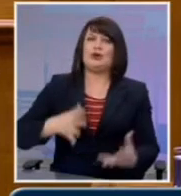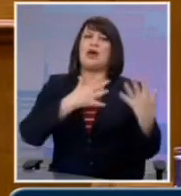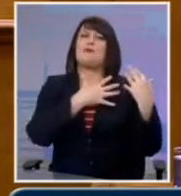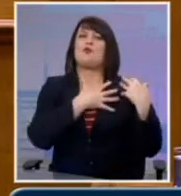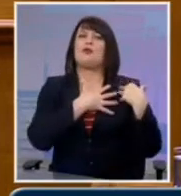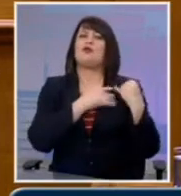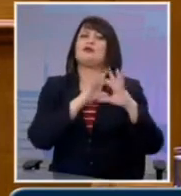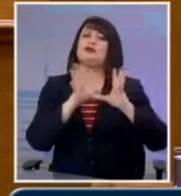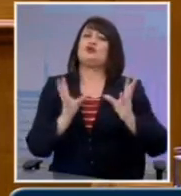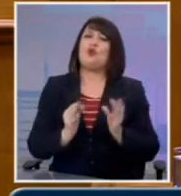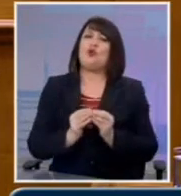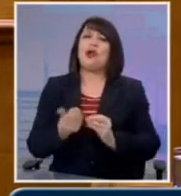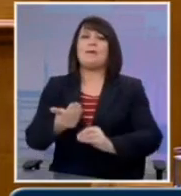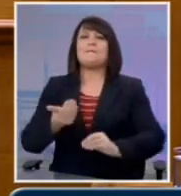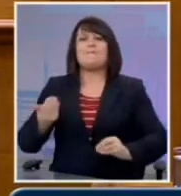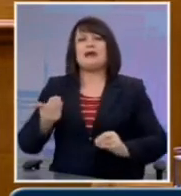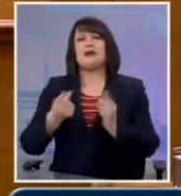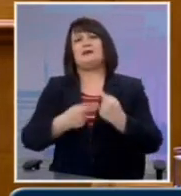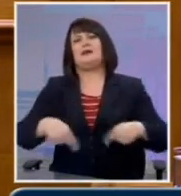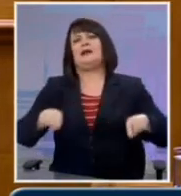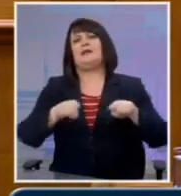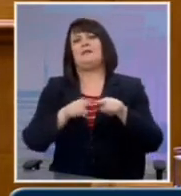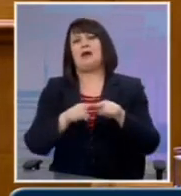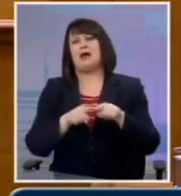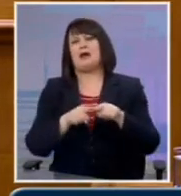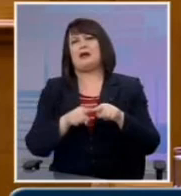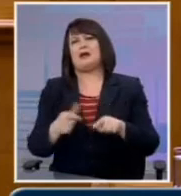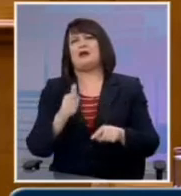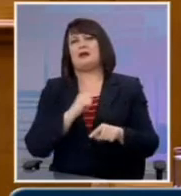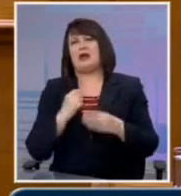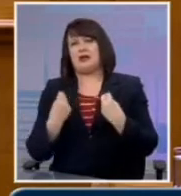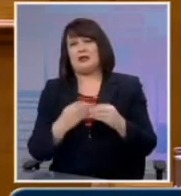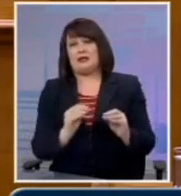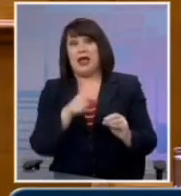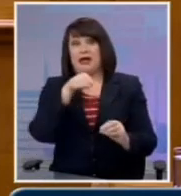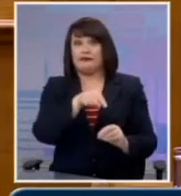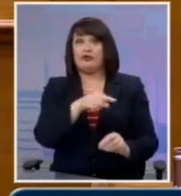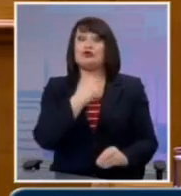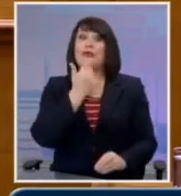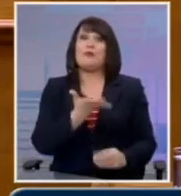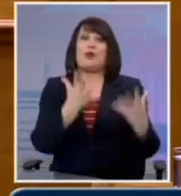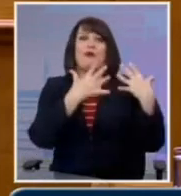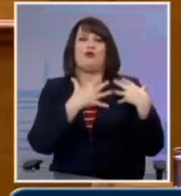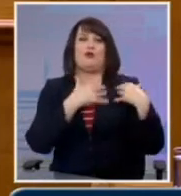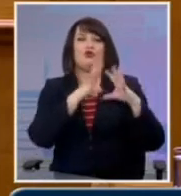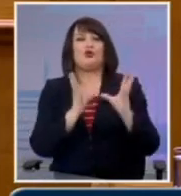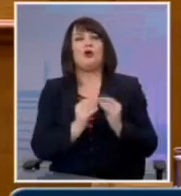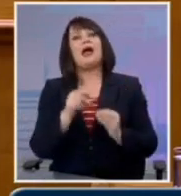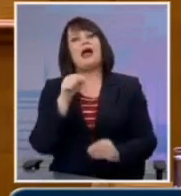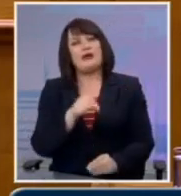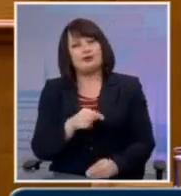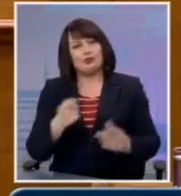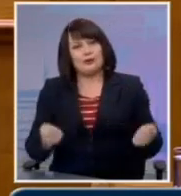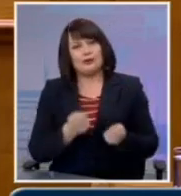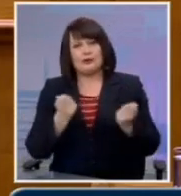αρμοδιότητες που είχε μέχρι τώρα ο οργανισμός Λιμένα Πειραιά και ο ιδιωτικοποιούμενος δεν μπορεί πλέον να τις κρατήσει, κάτι που αυτό